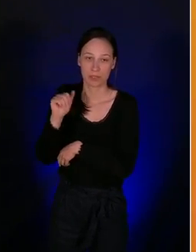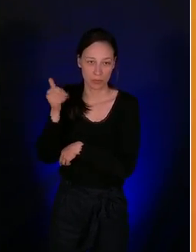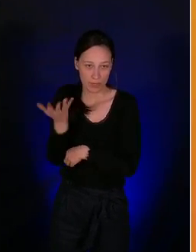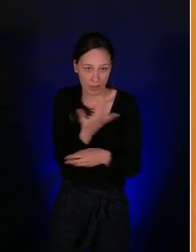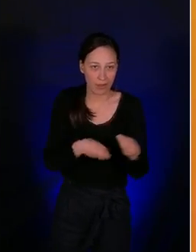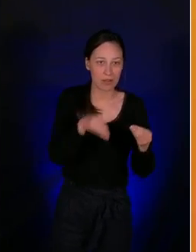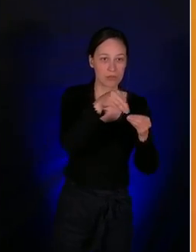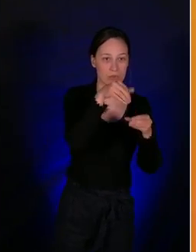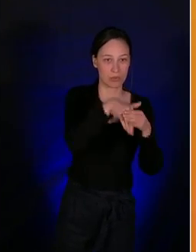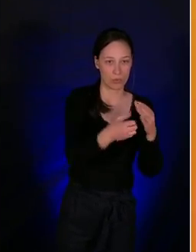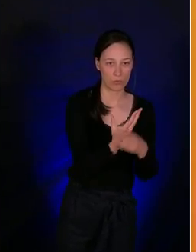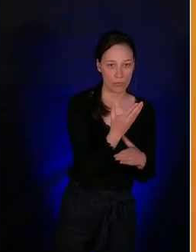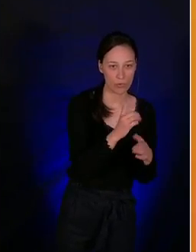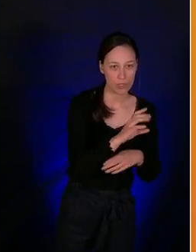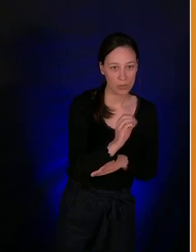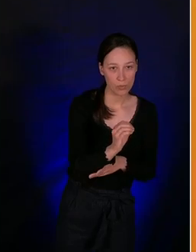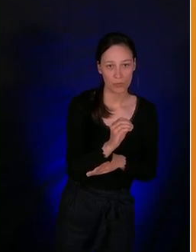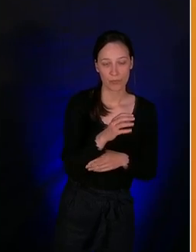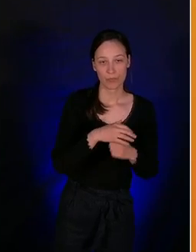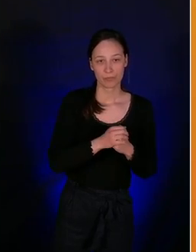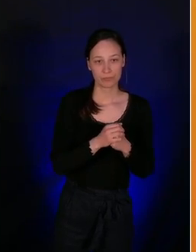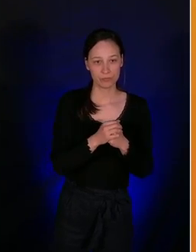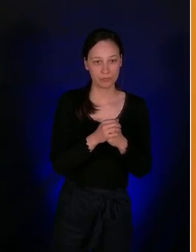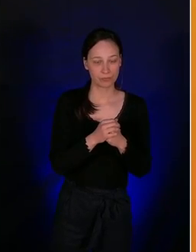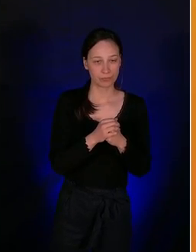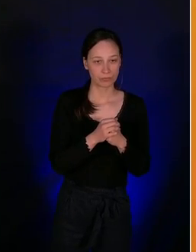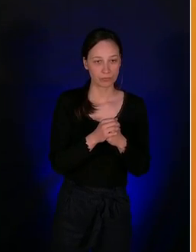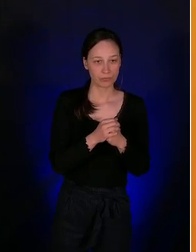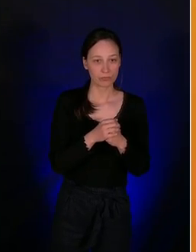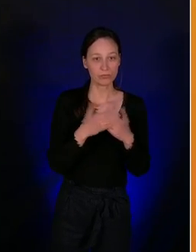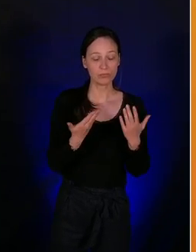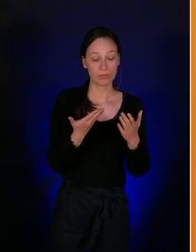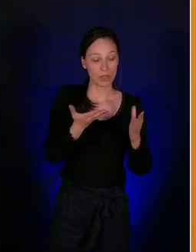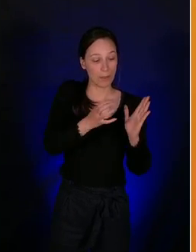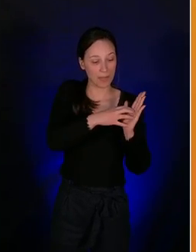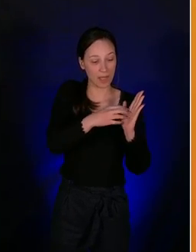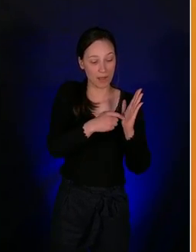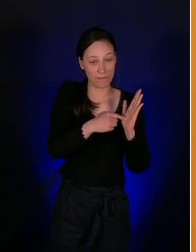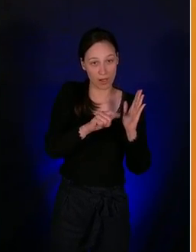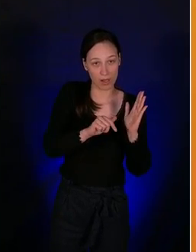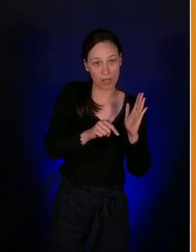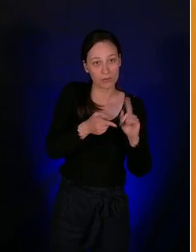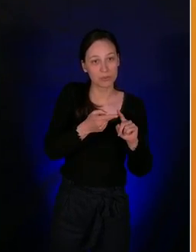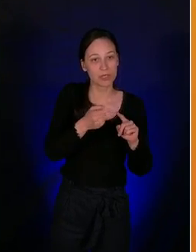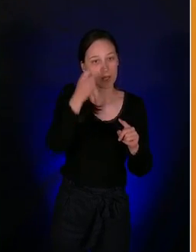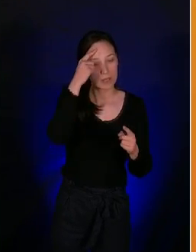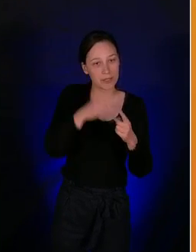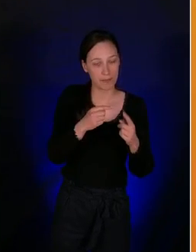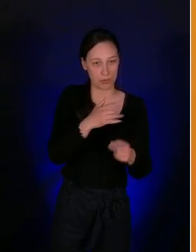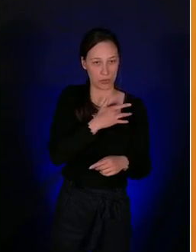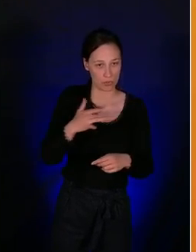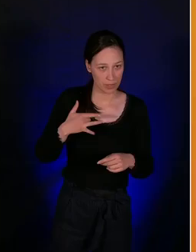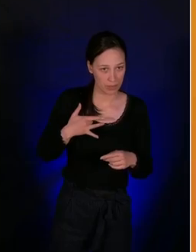ont été rajoutés sur la base des nombreux amendements reçus. Un paragraphe spécifique sur la santé, des ajouts dans différents